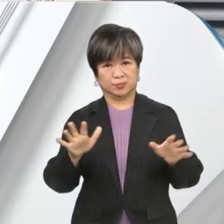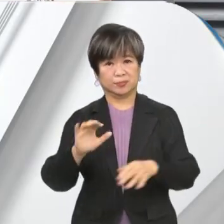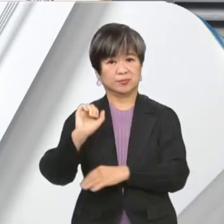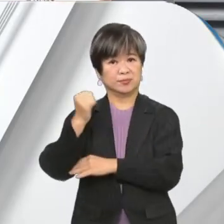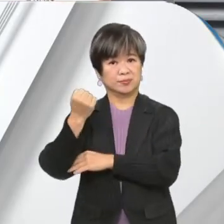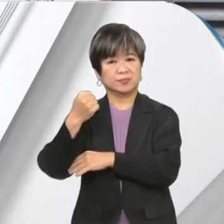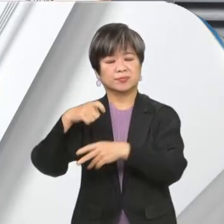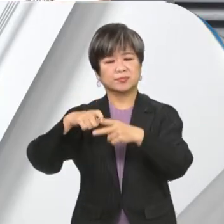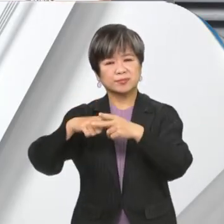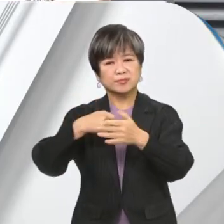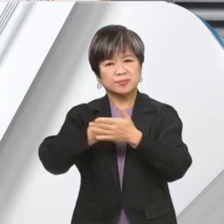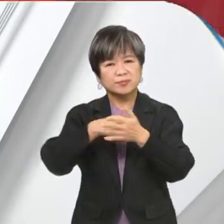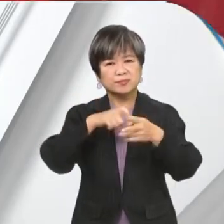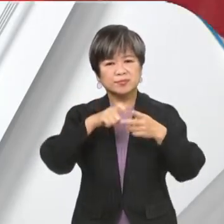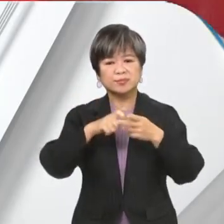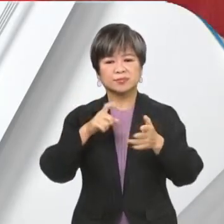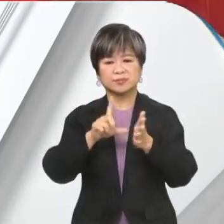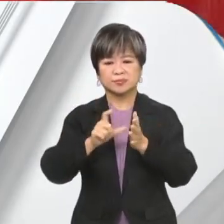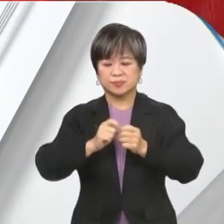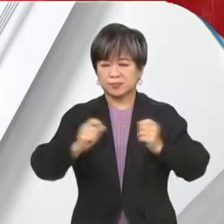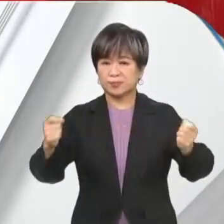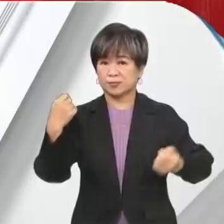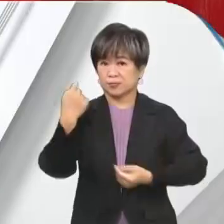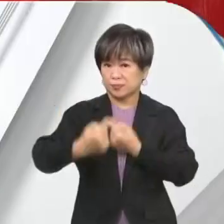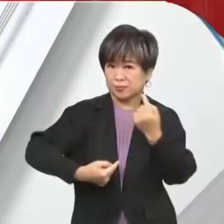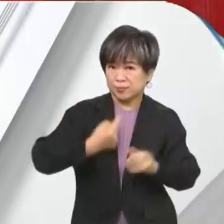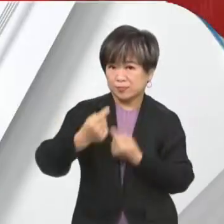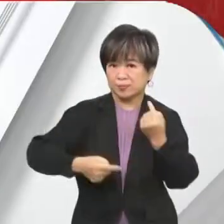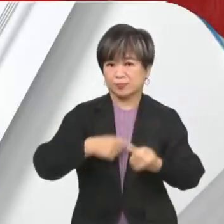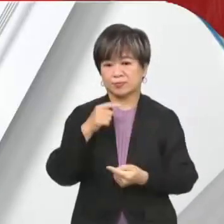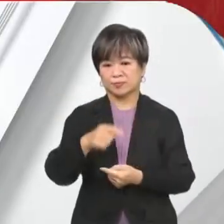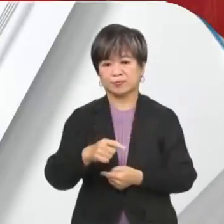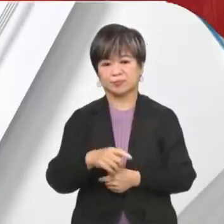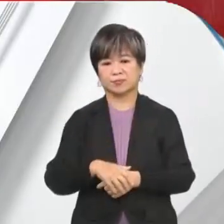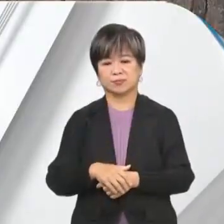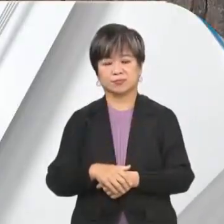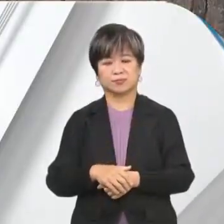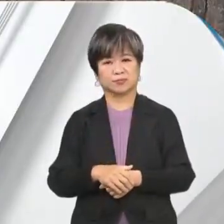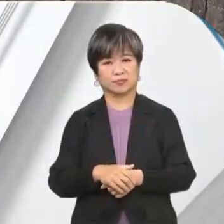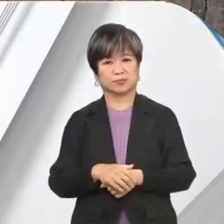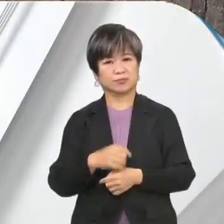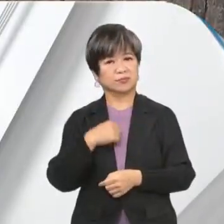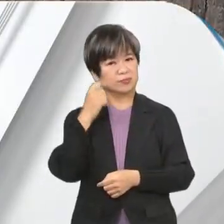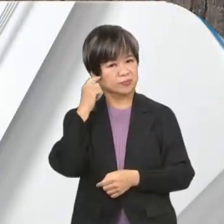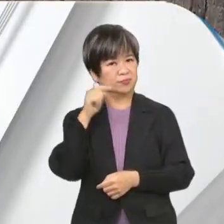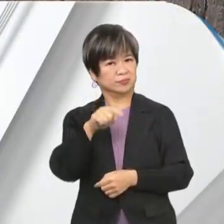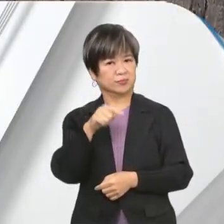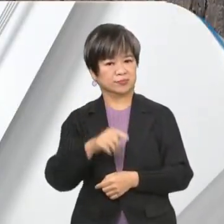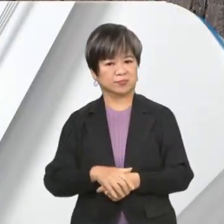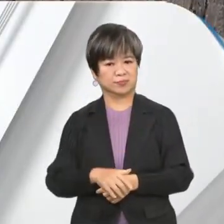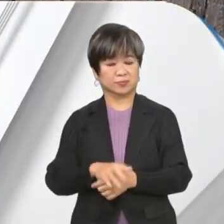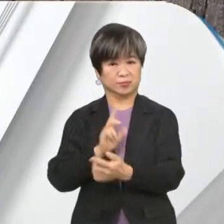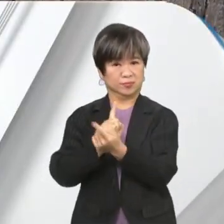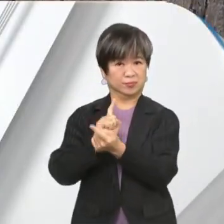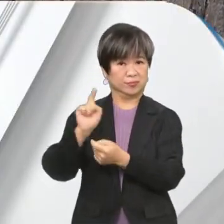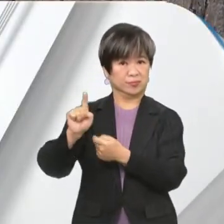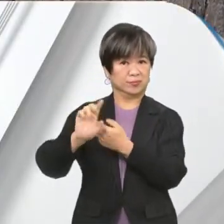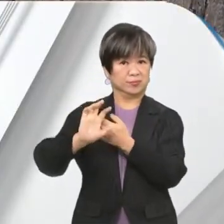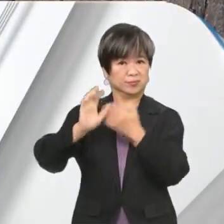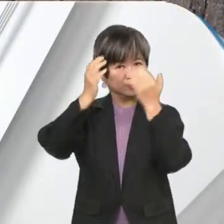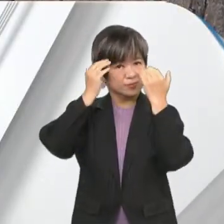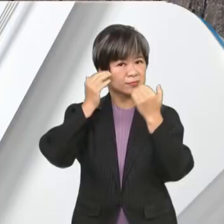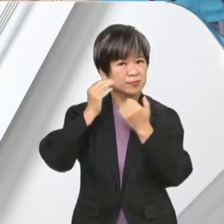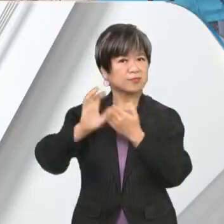工、职工，给他长期也有参与啊。啊，像给他的一位老了的外国的朋友